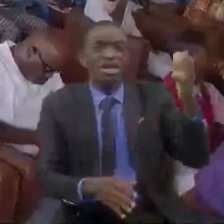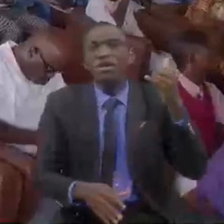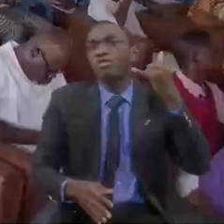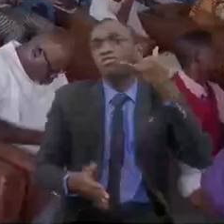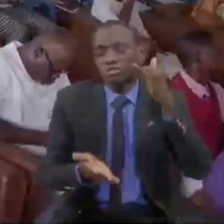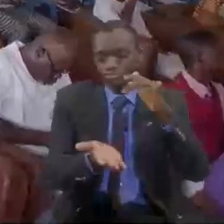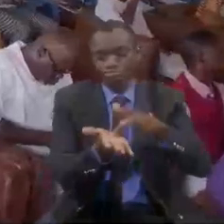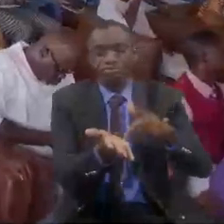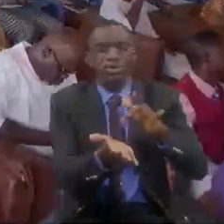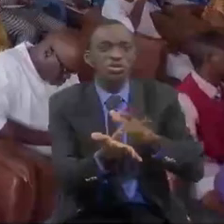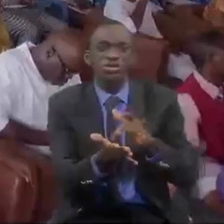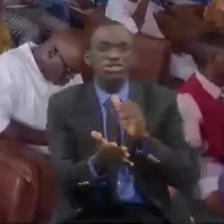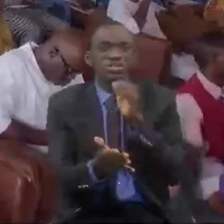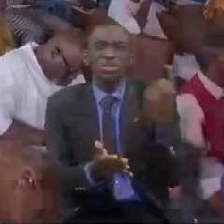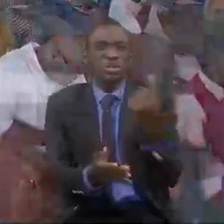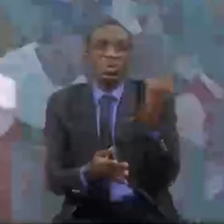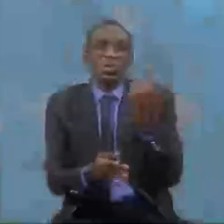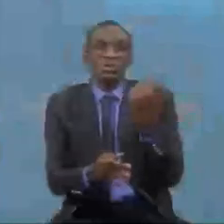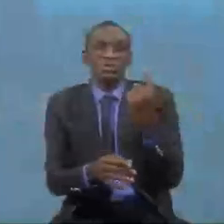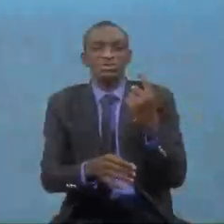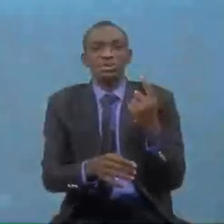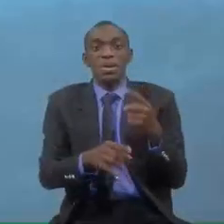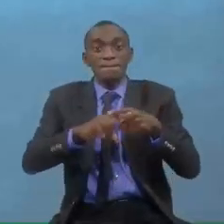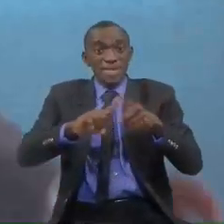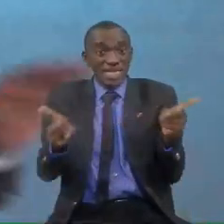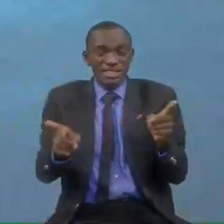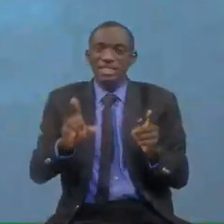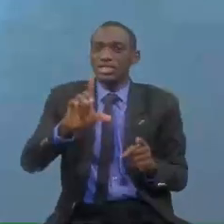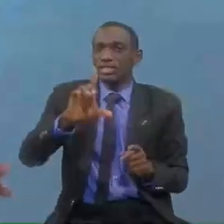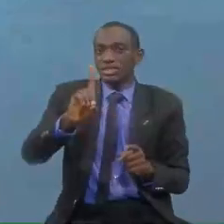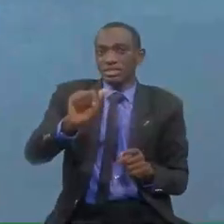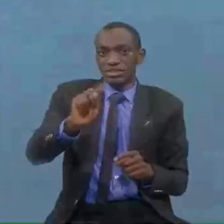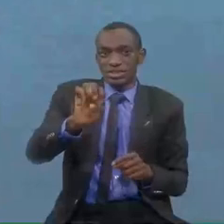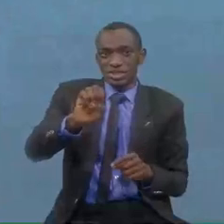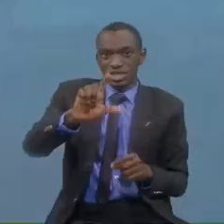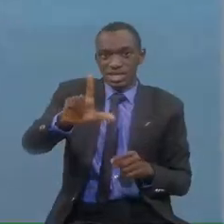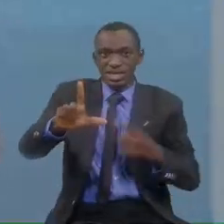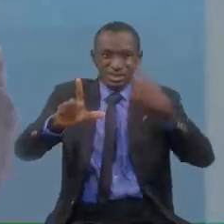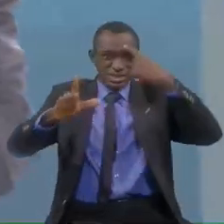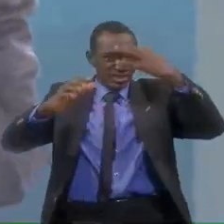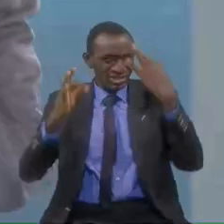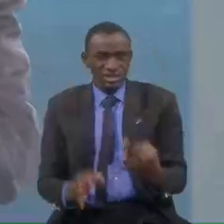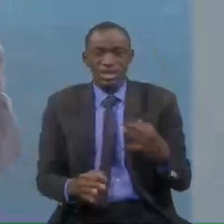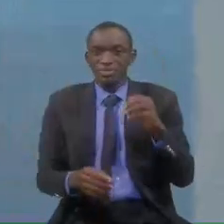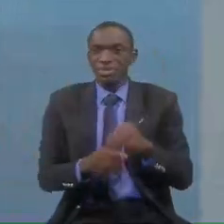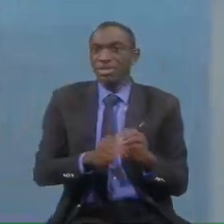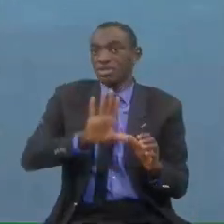du Saint-Esprit. Et Daniel a résolu de ne pas se